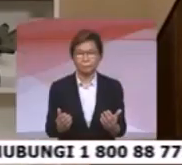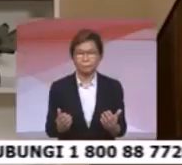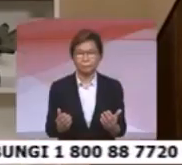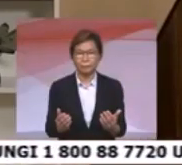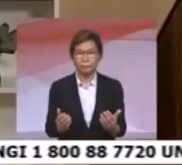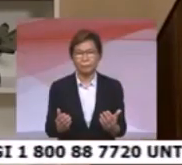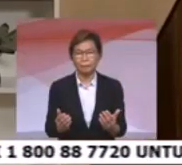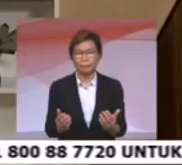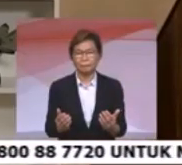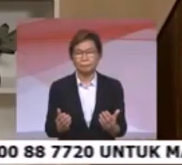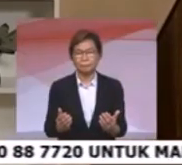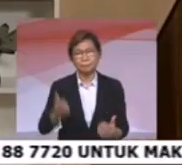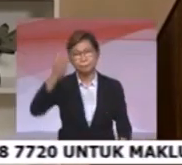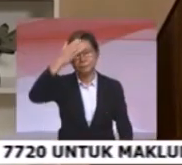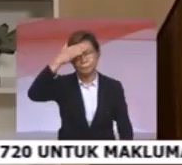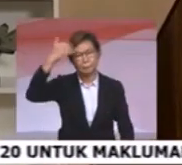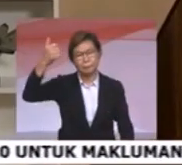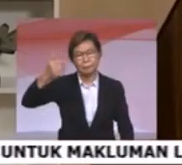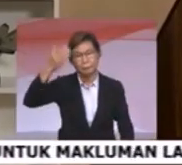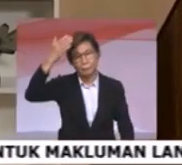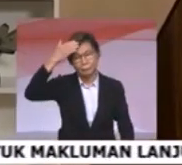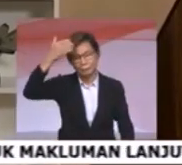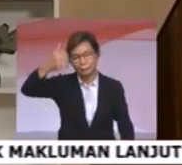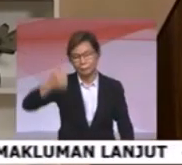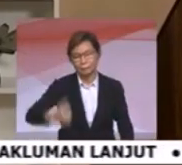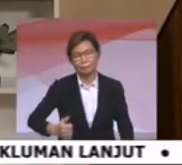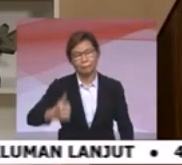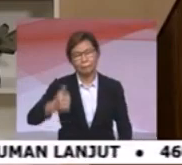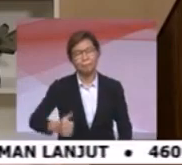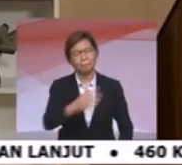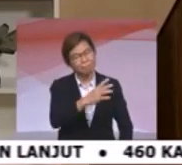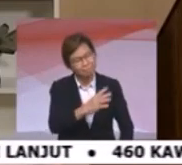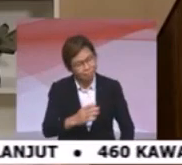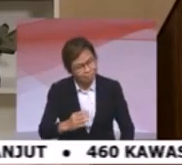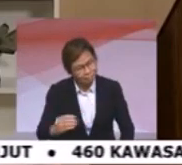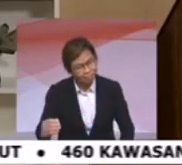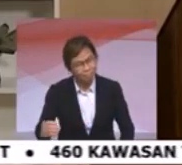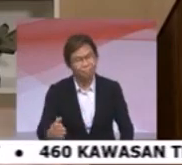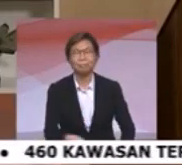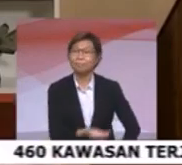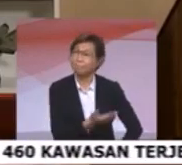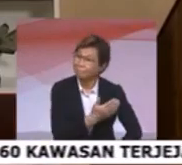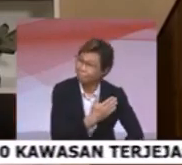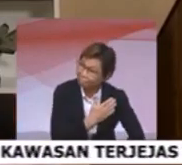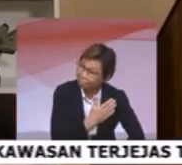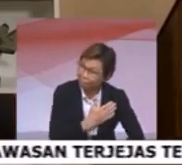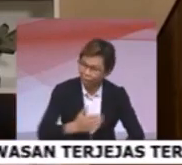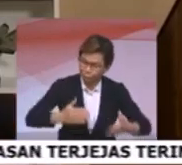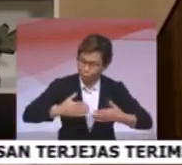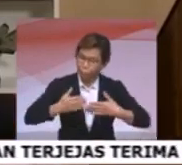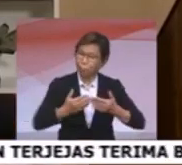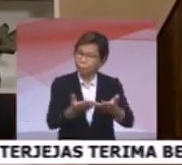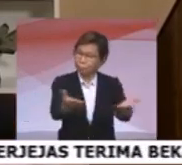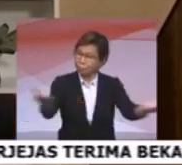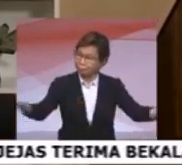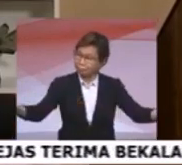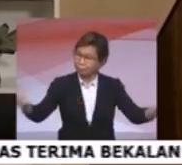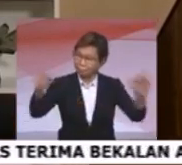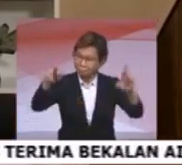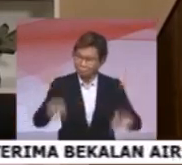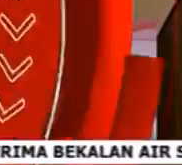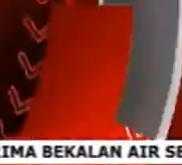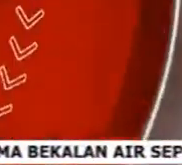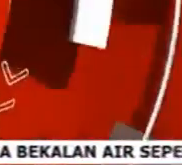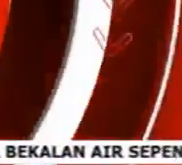从本月22号到有条件新管令结束，雪隆布城和沙巴的所有政府和私人领域管理层必须居家办